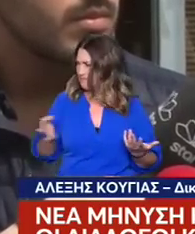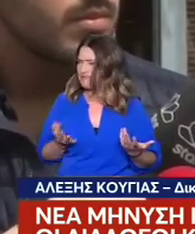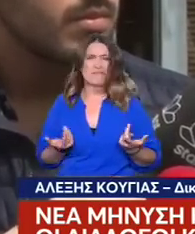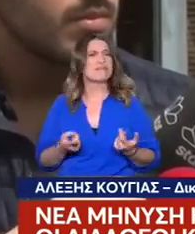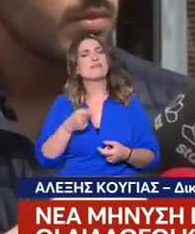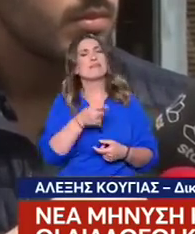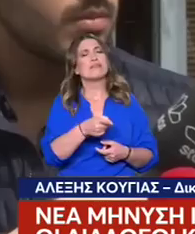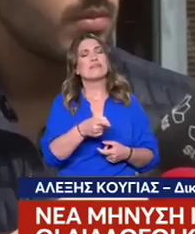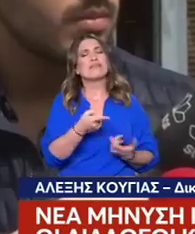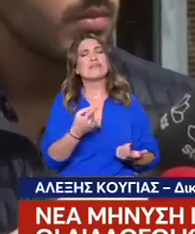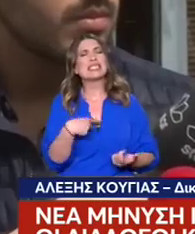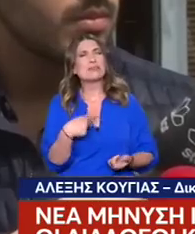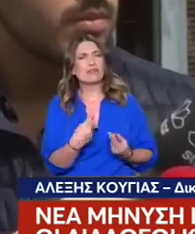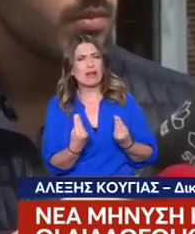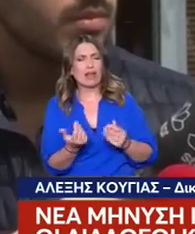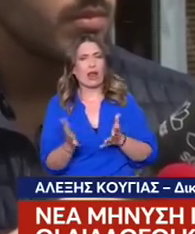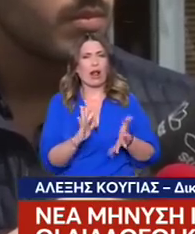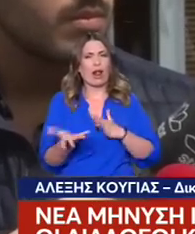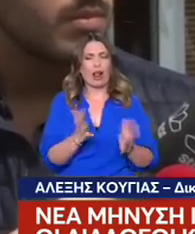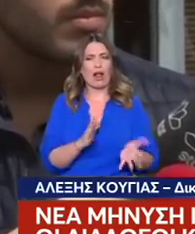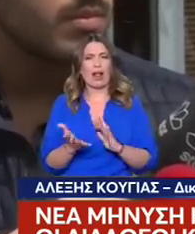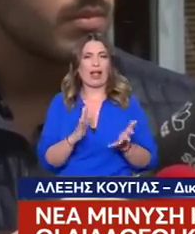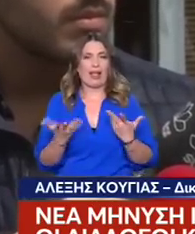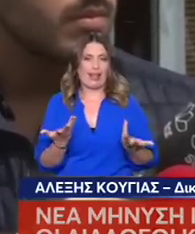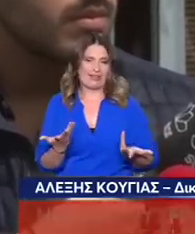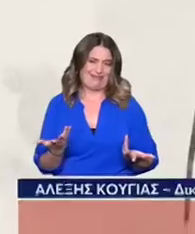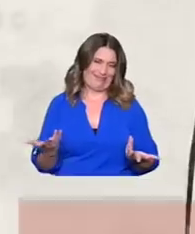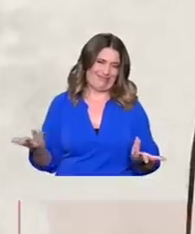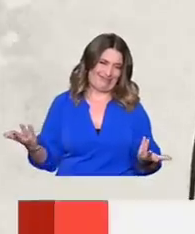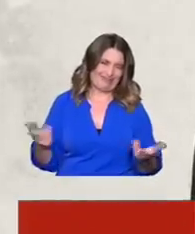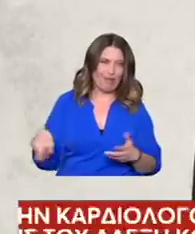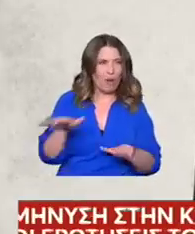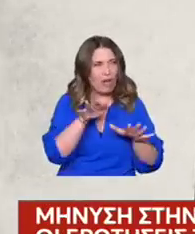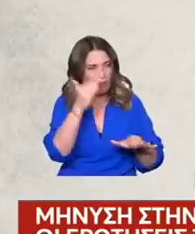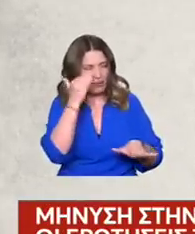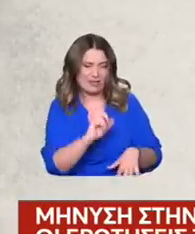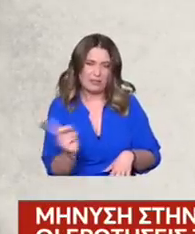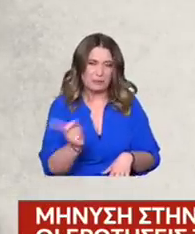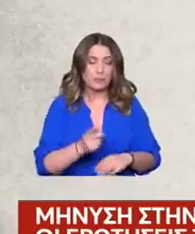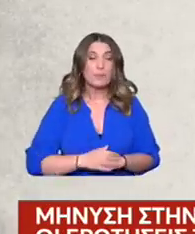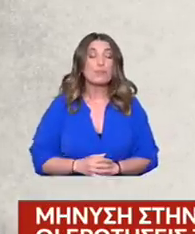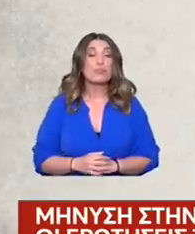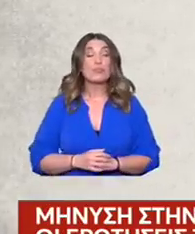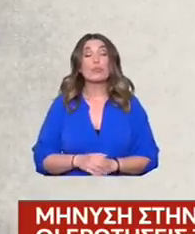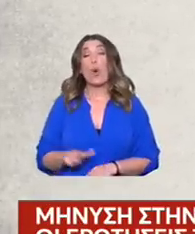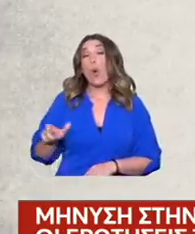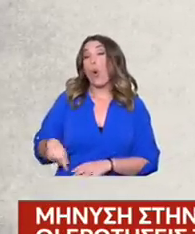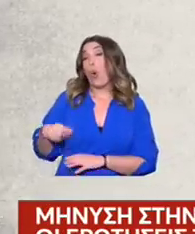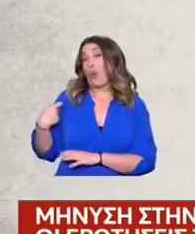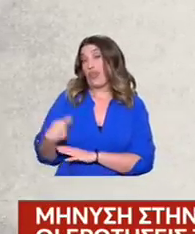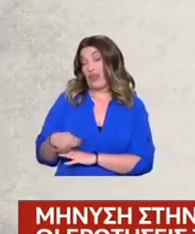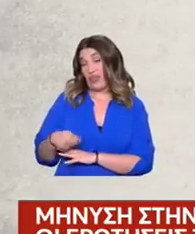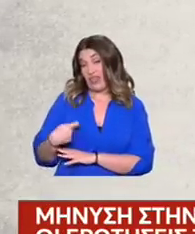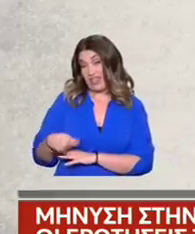κάθε λογικής, οι οποίες βεβαίως αναδεικνύονται μες στο δικαστήριο, αλλά δυστυχώς δεν μεταδίδονται από εσάς. Ο Αλέξης Κούγιας υποστηρίζει πως όταν το παιδί κατέρευσε, στήθηκε